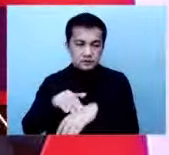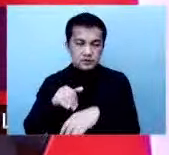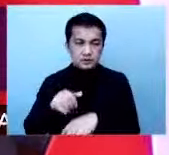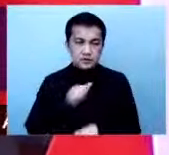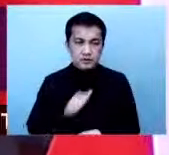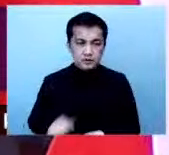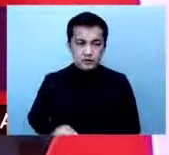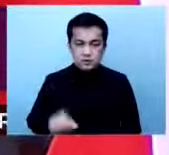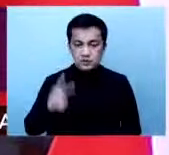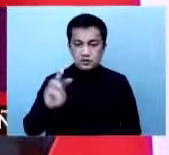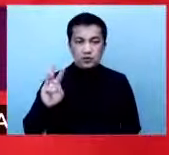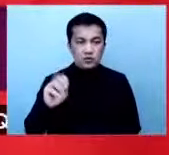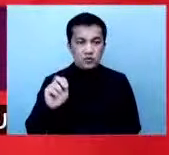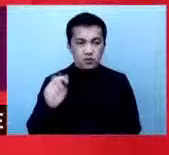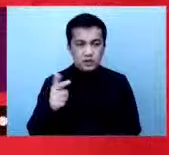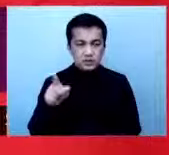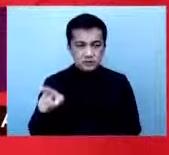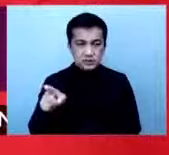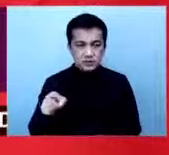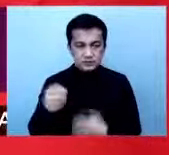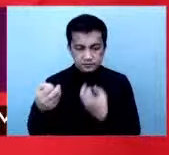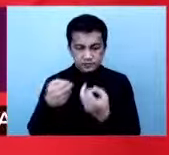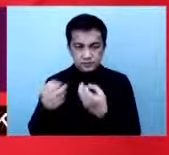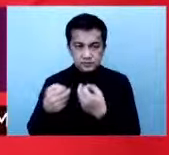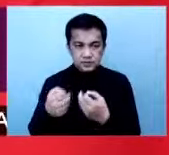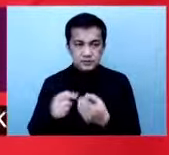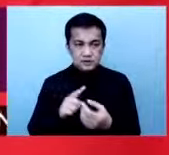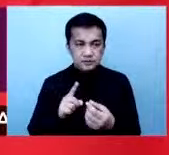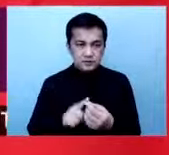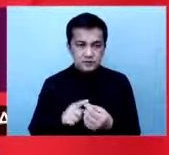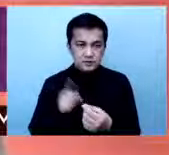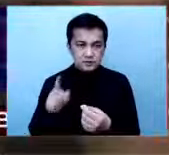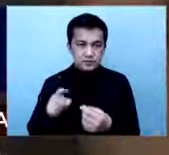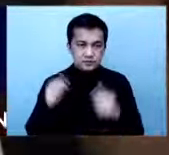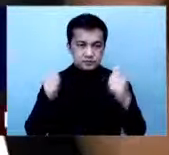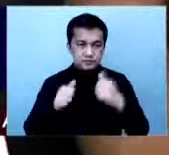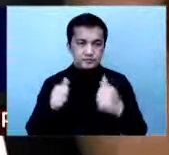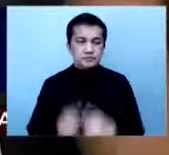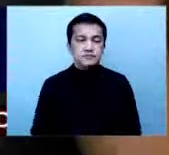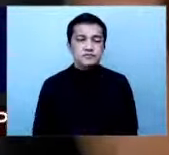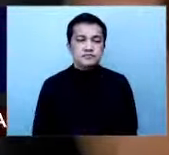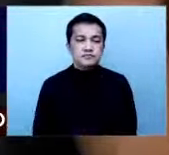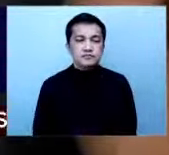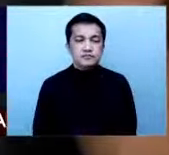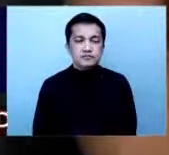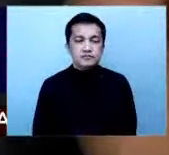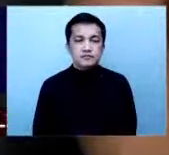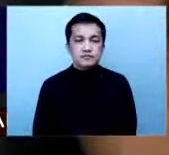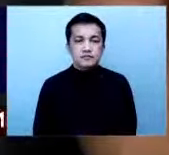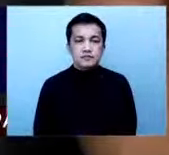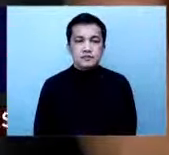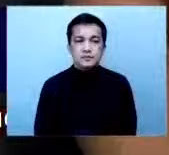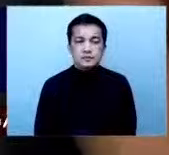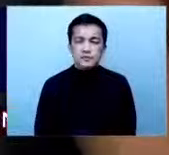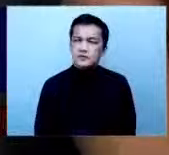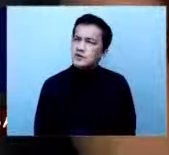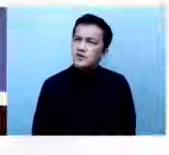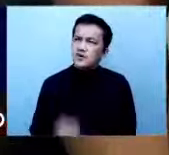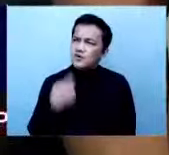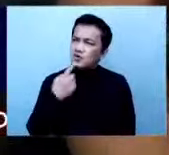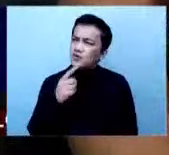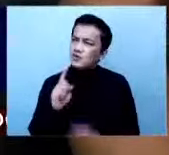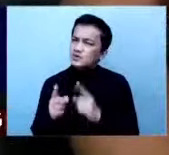shilan Para siya na mismo ang magpaliwanag tungkol sa sinasabing kasunduan Sino ba talagang kausapan Anong pinag-usapan